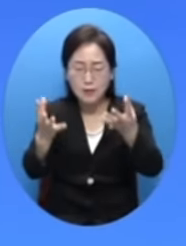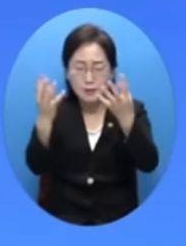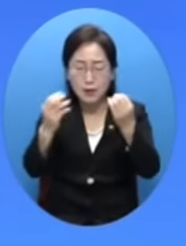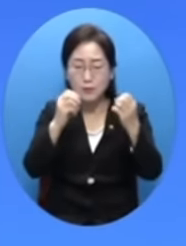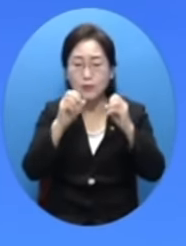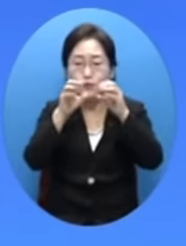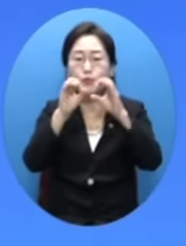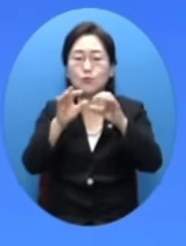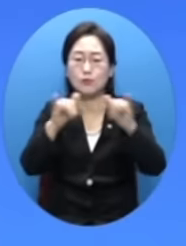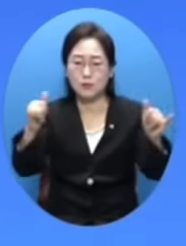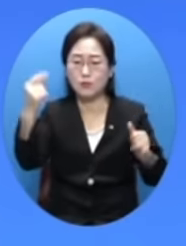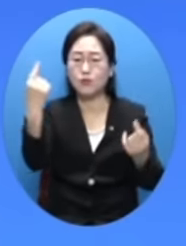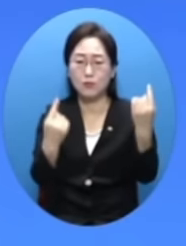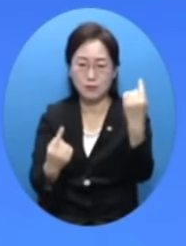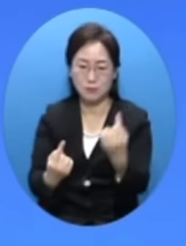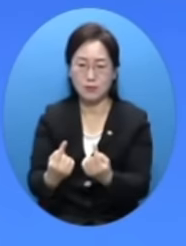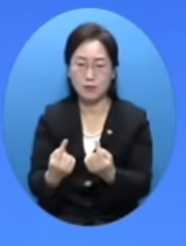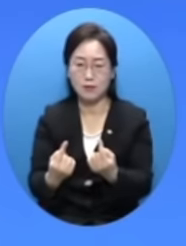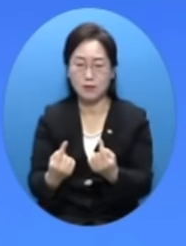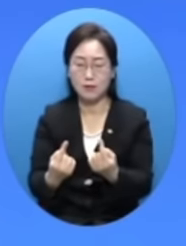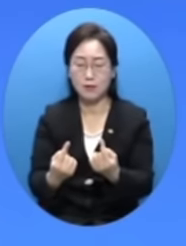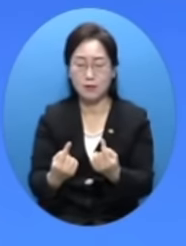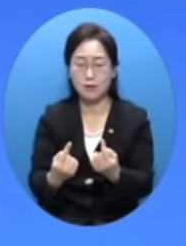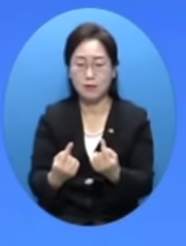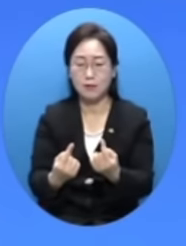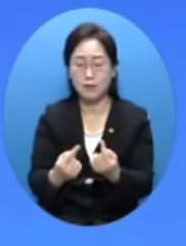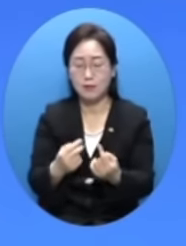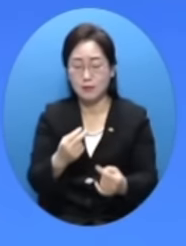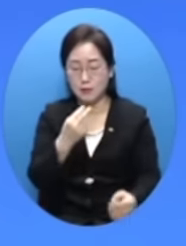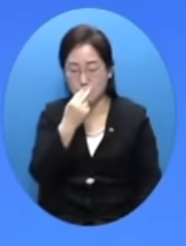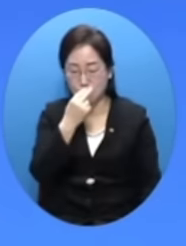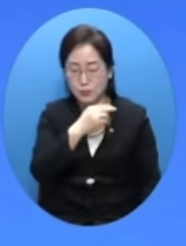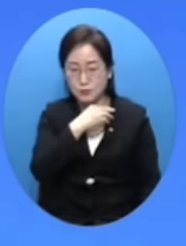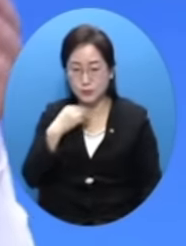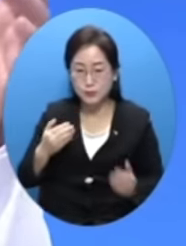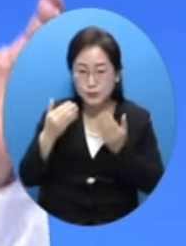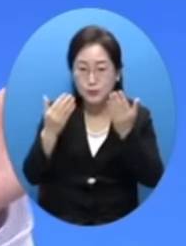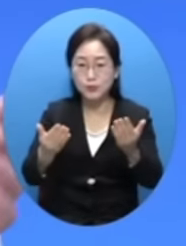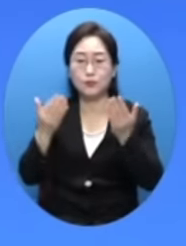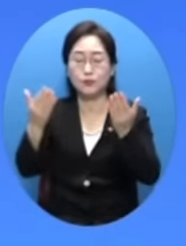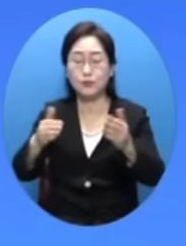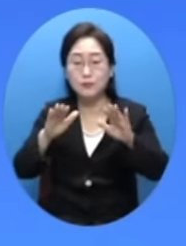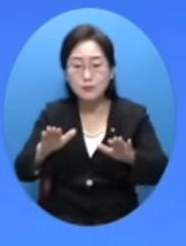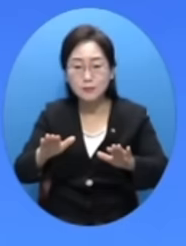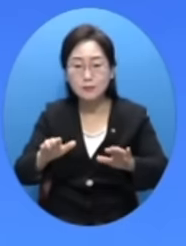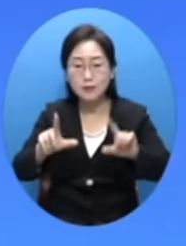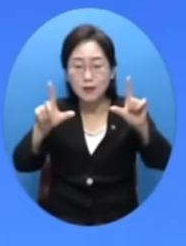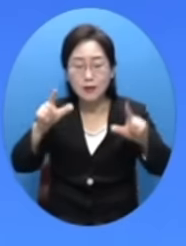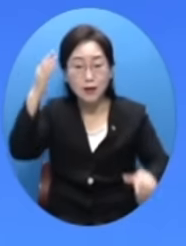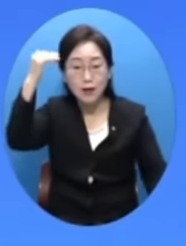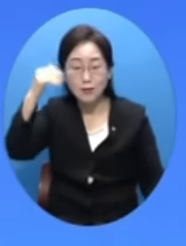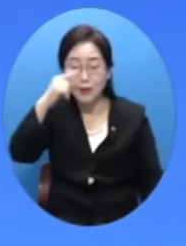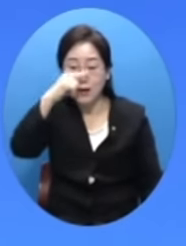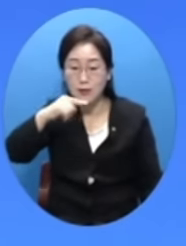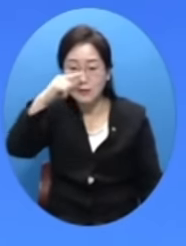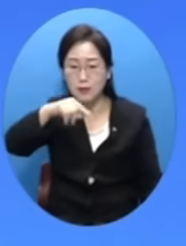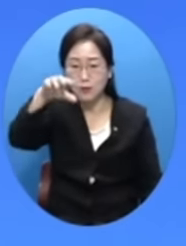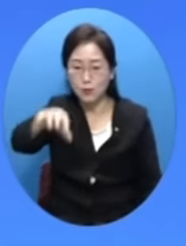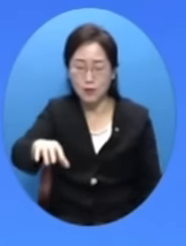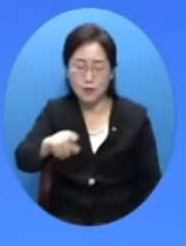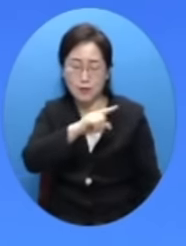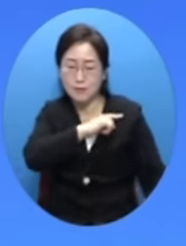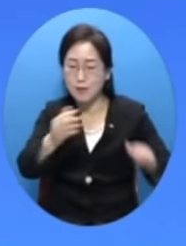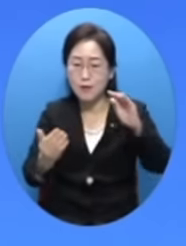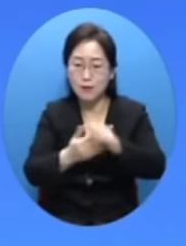선교사님들이 와서 그들이 그 목숨을 희생해서 오늘날 한국이 아시아 최대 선교 대국이